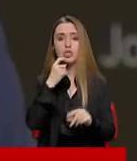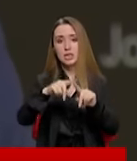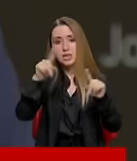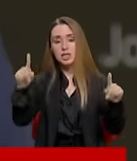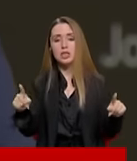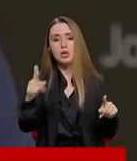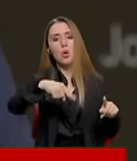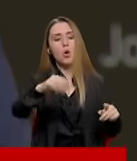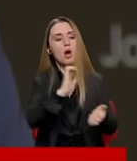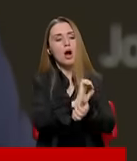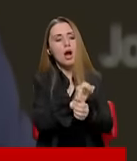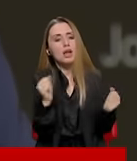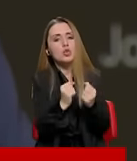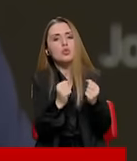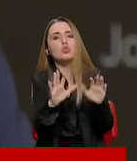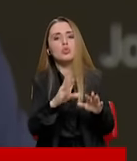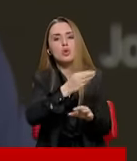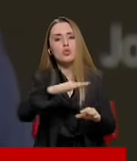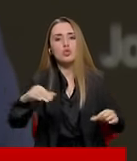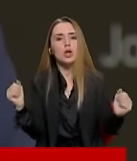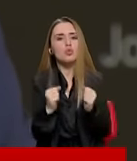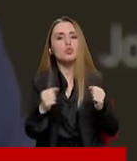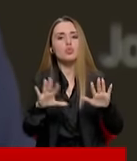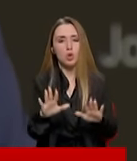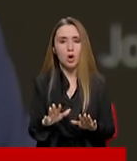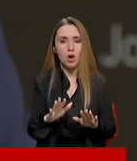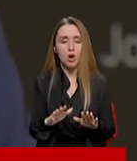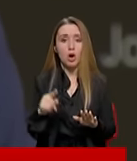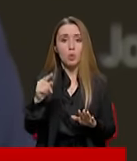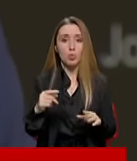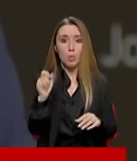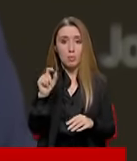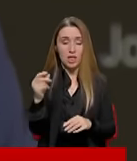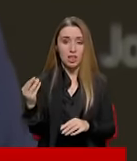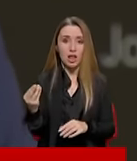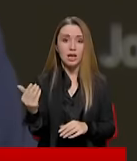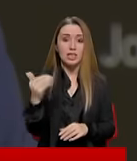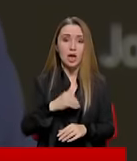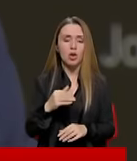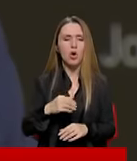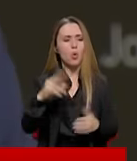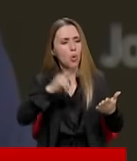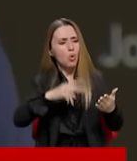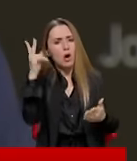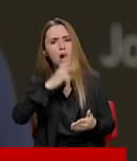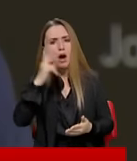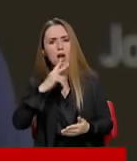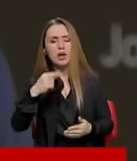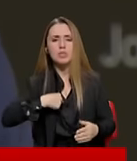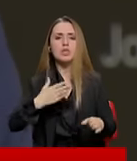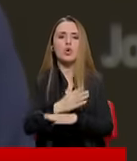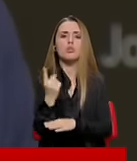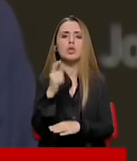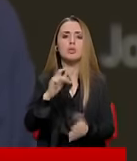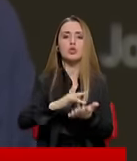üşütmüyor o destek alan ailelerin çocuklarını bir gelen mailler var okuyun ağlarsınız ne kadar doğru İş yaptığımız ortaya